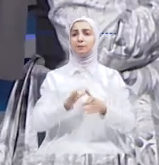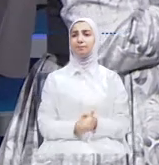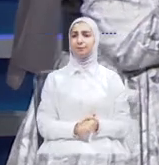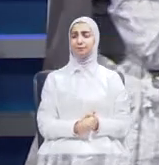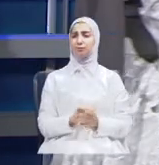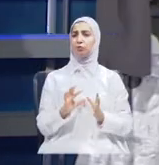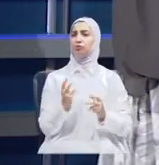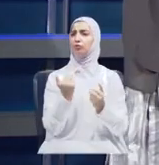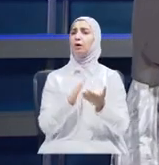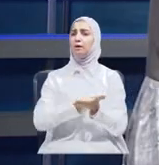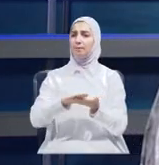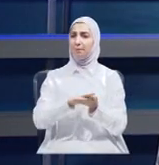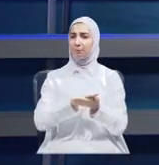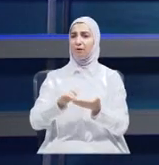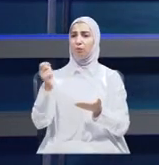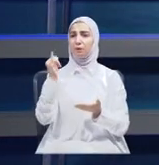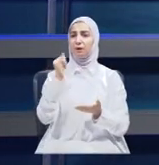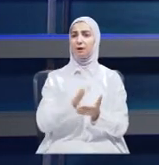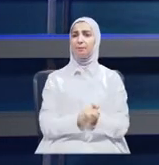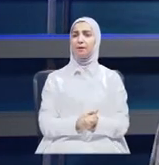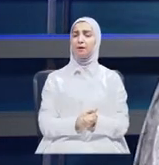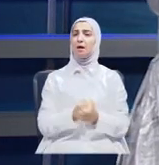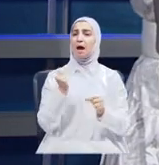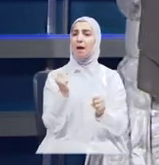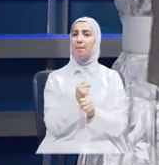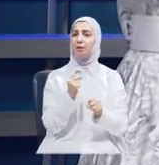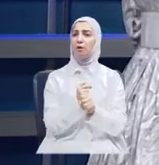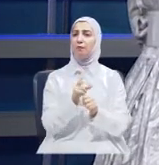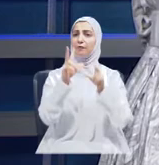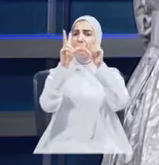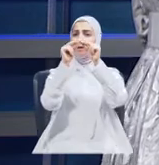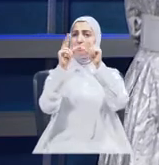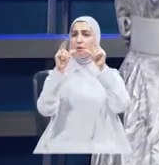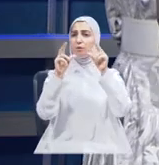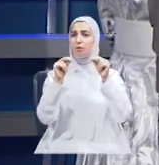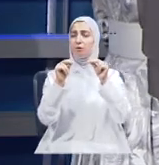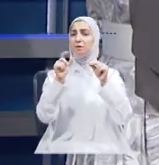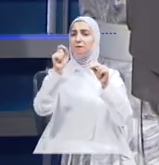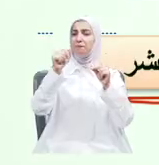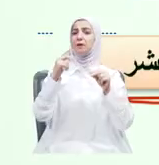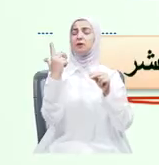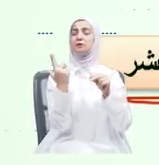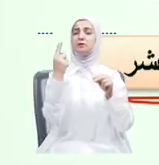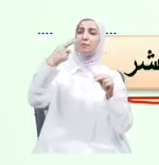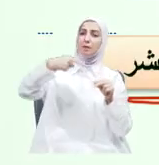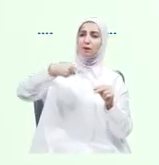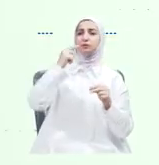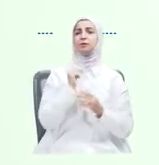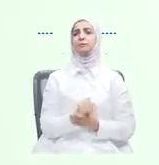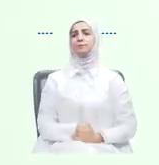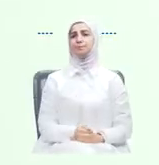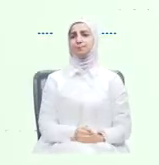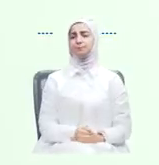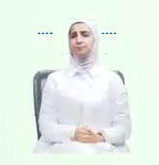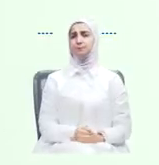والجدير بالذكر أن أول مطبعة في الوطن العربي تم تأسيسها في لبنان في القرن 17.